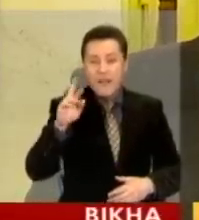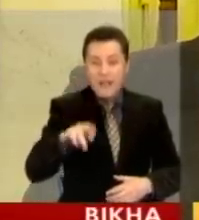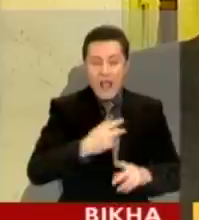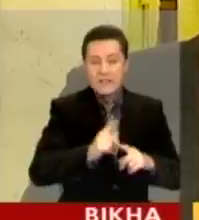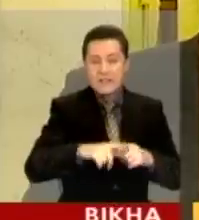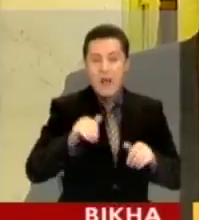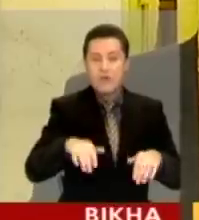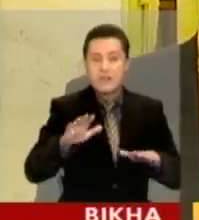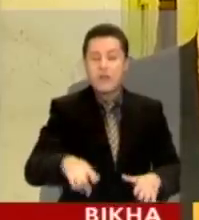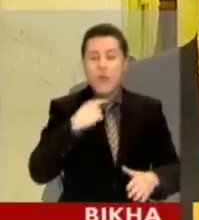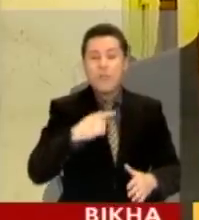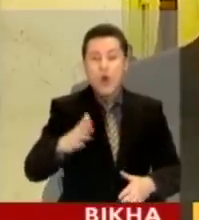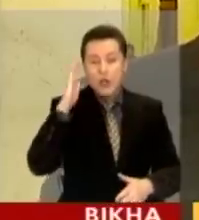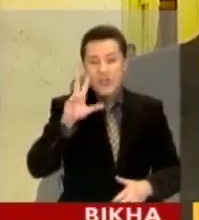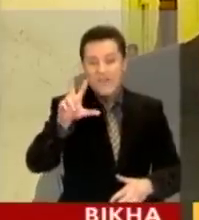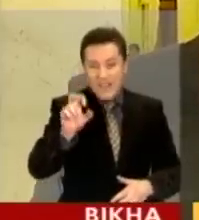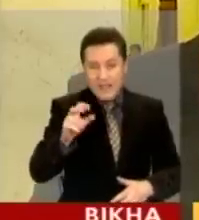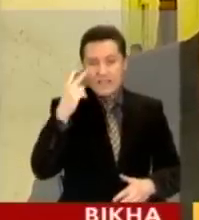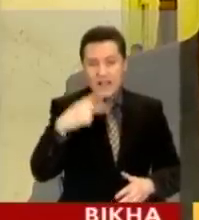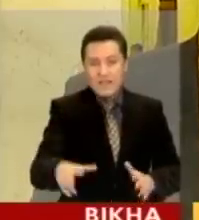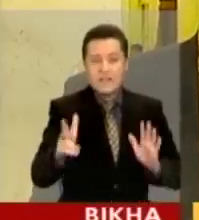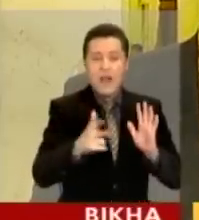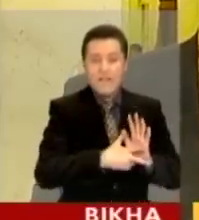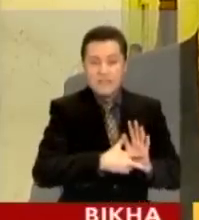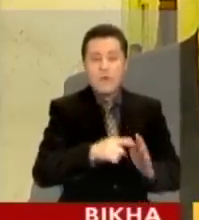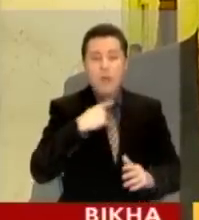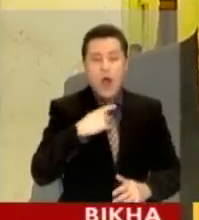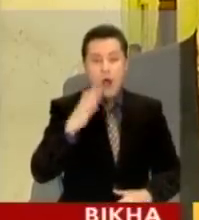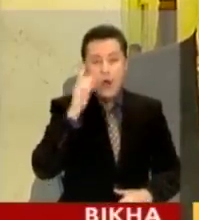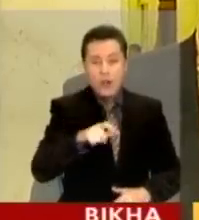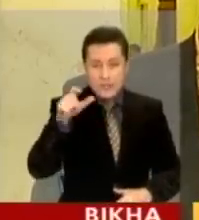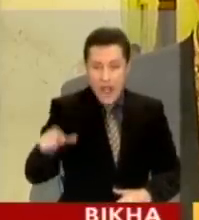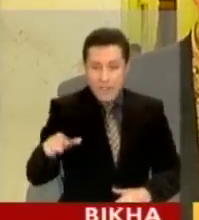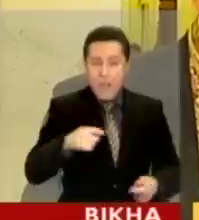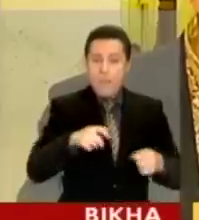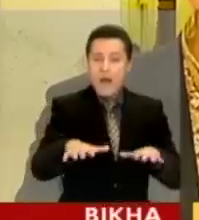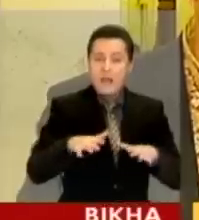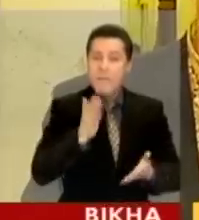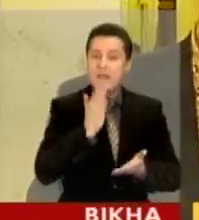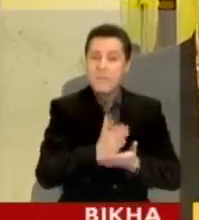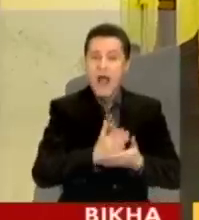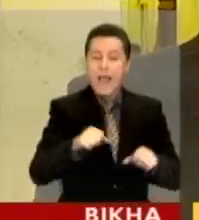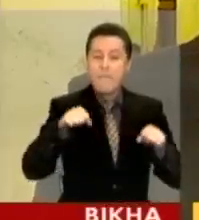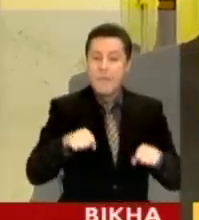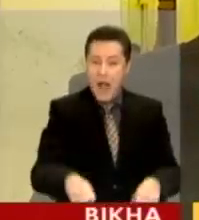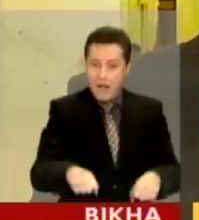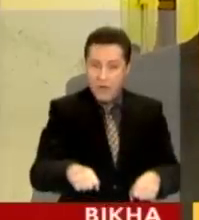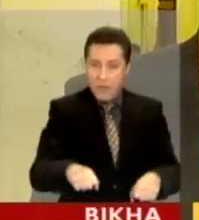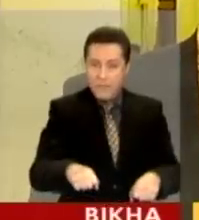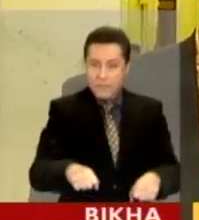проголосована 328 голосами парламент має право